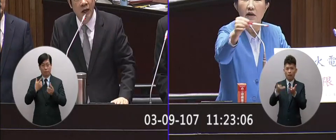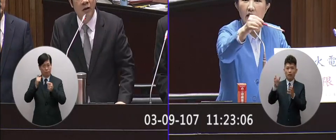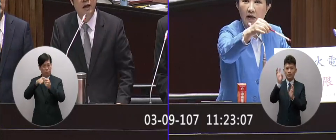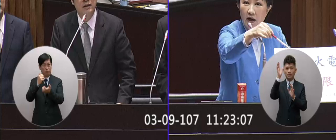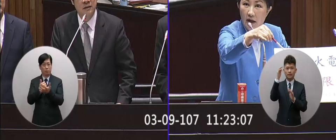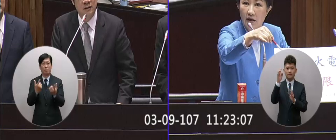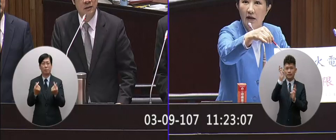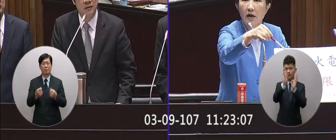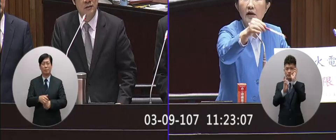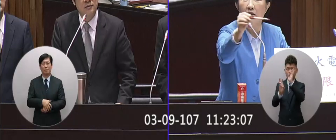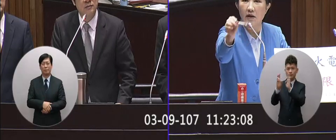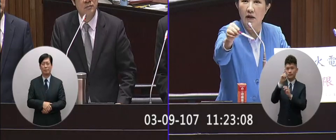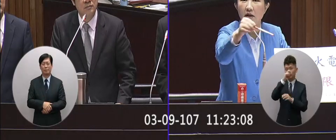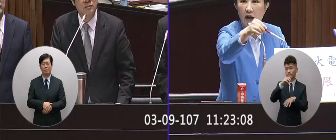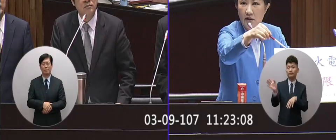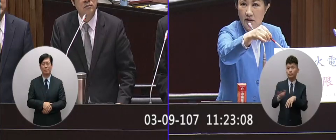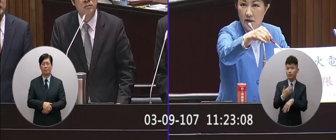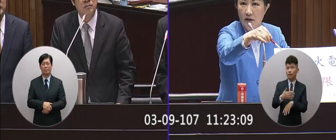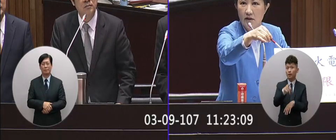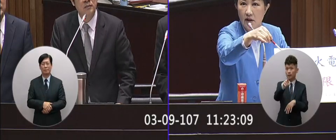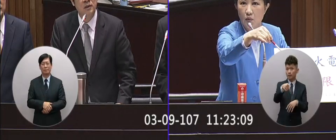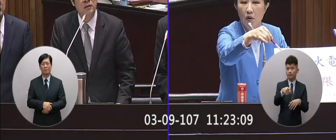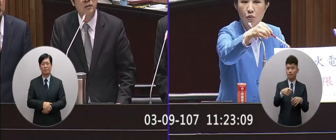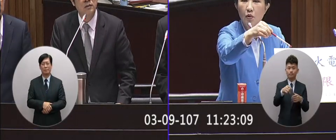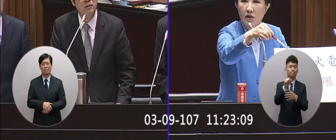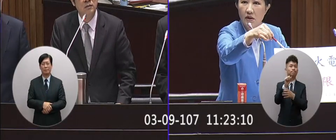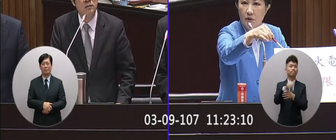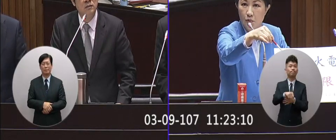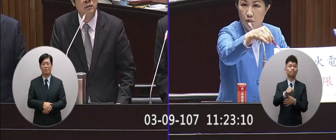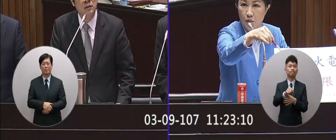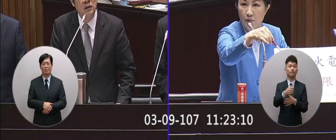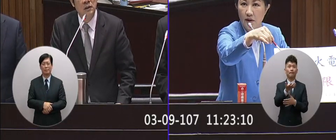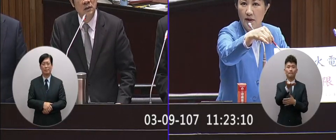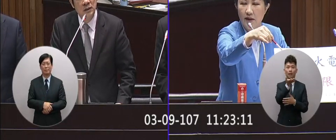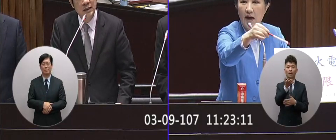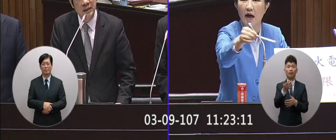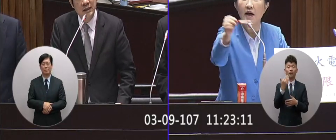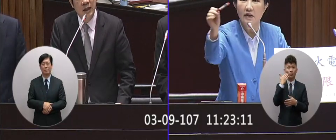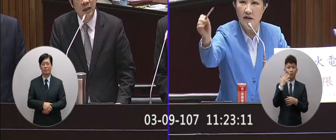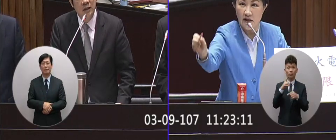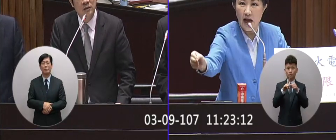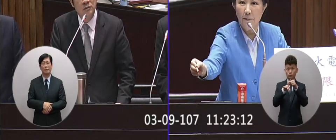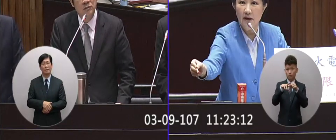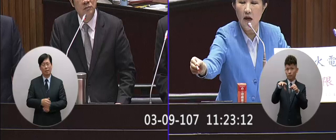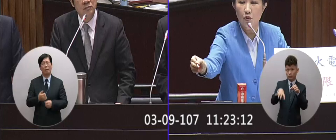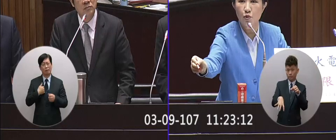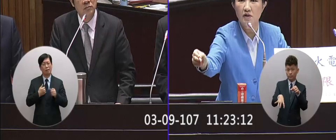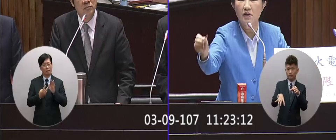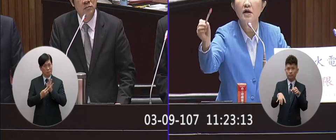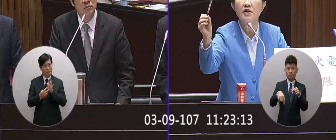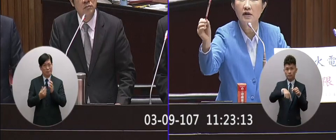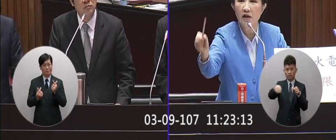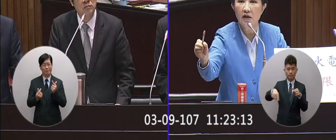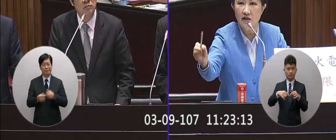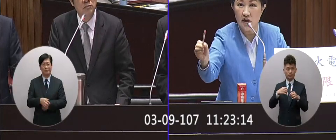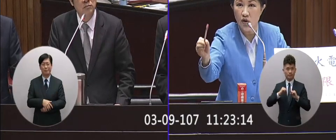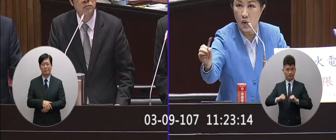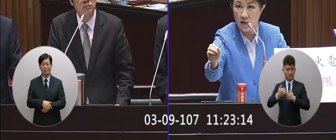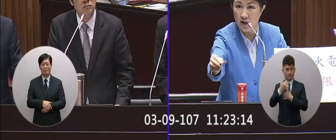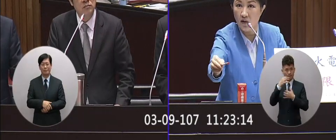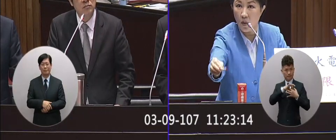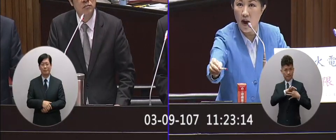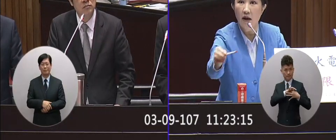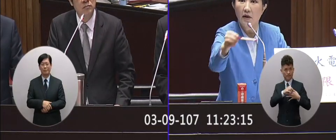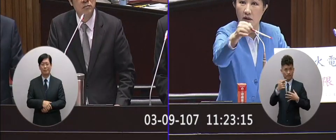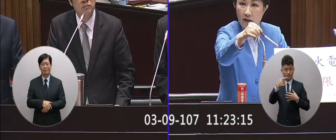以你可以很轻易的承诺，如果你这么顾中部人的健康， 是这样， 你其他配套措施是立即